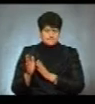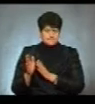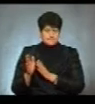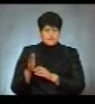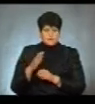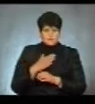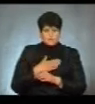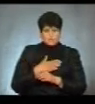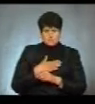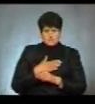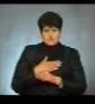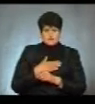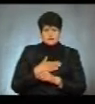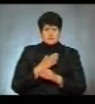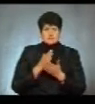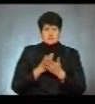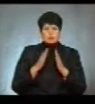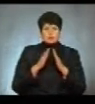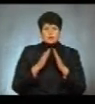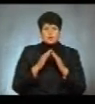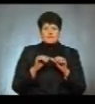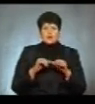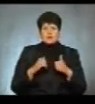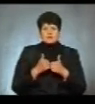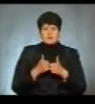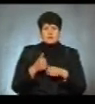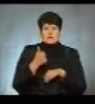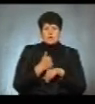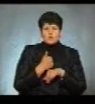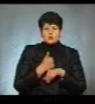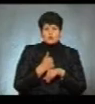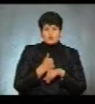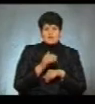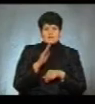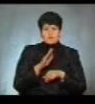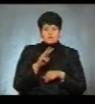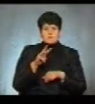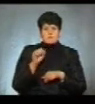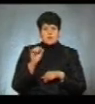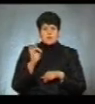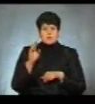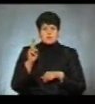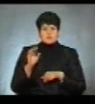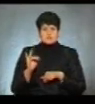В нас так званий будинковий комітет, який очолює Віктор Мартинюк.